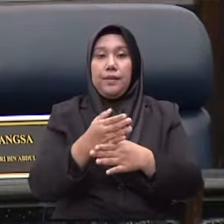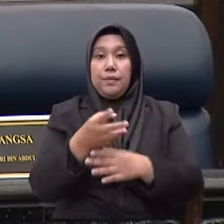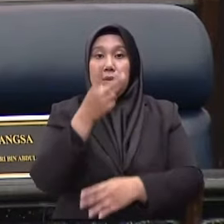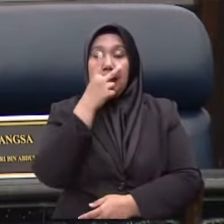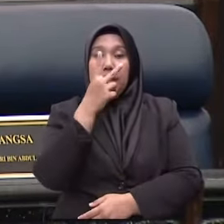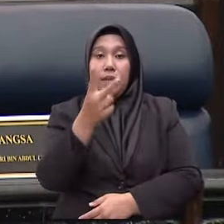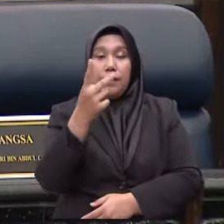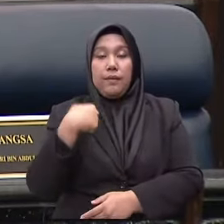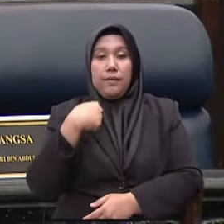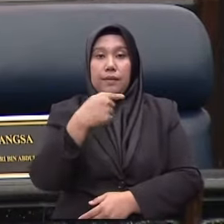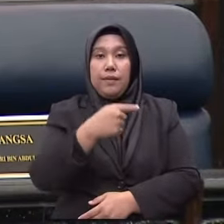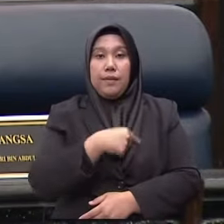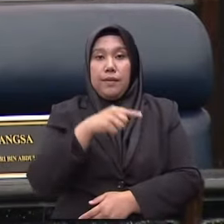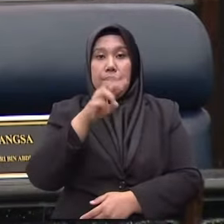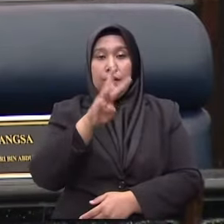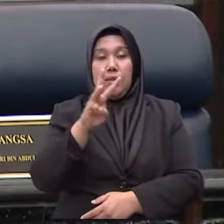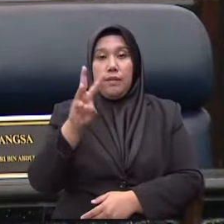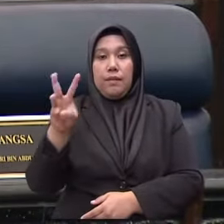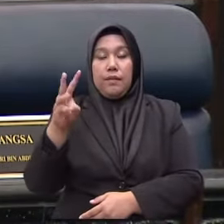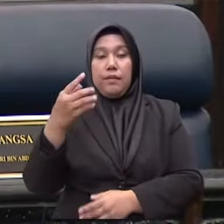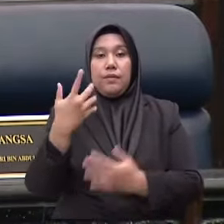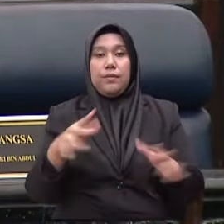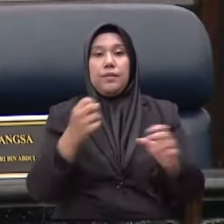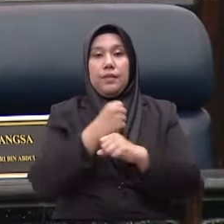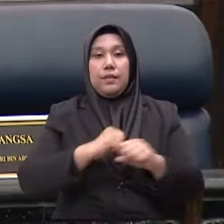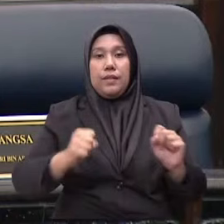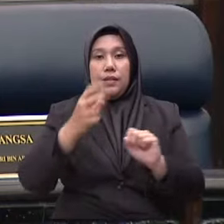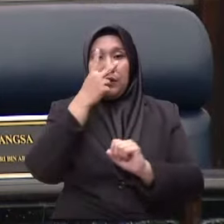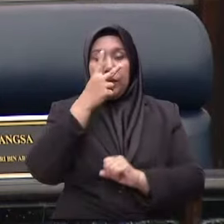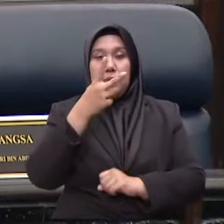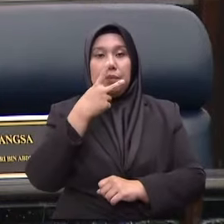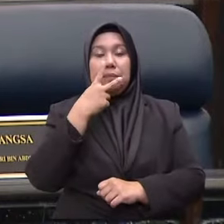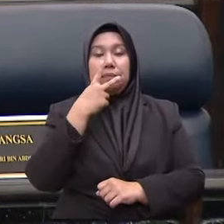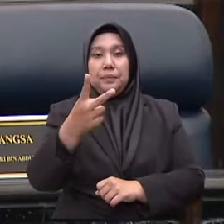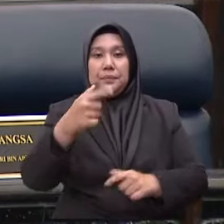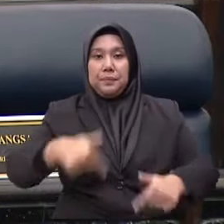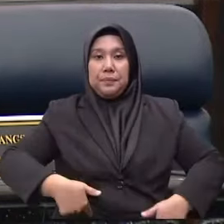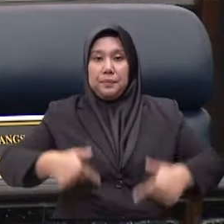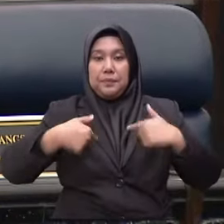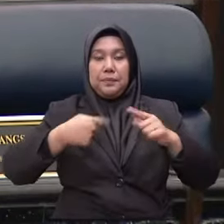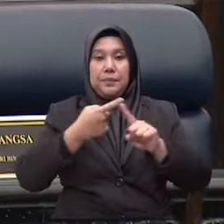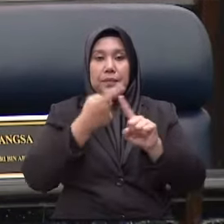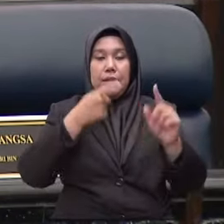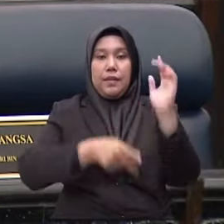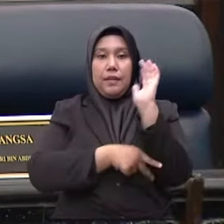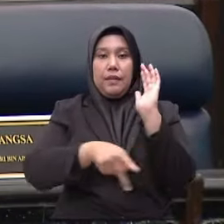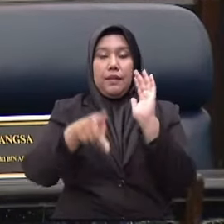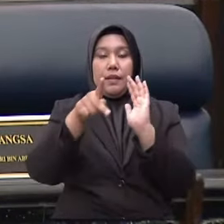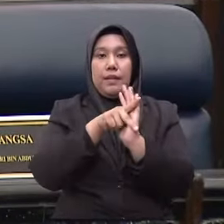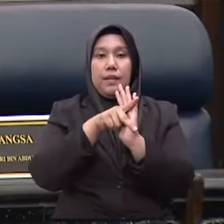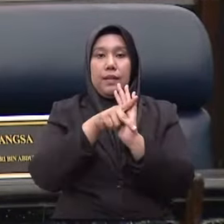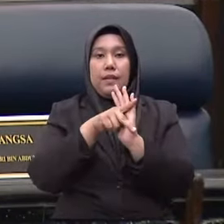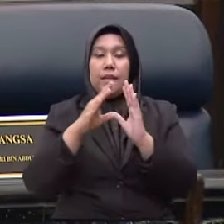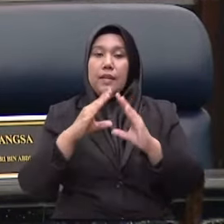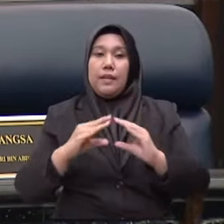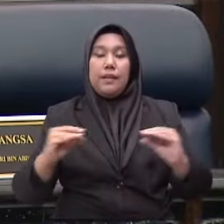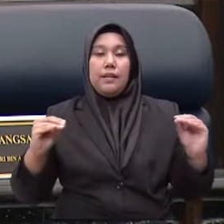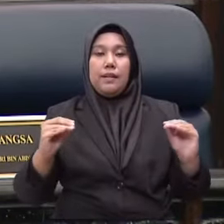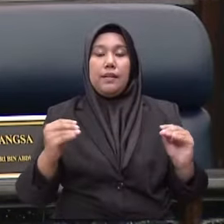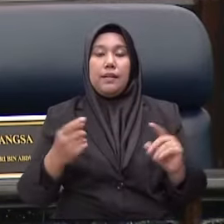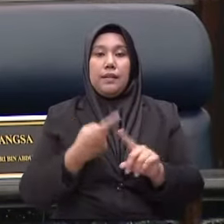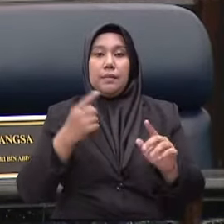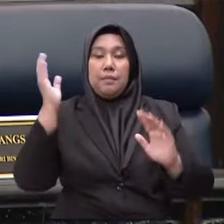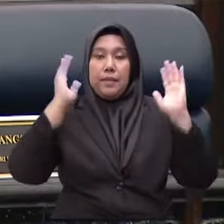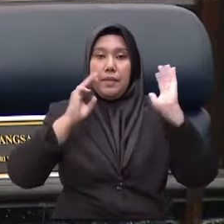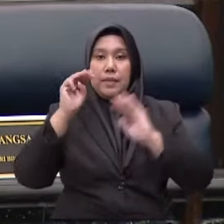mengekang ketirisan melalui penyeleongan dan penyan barang subsidi pukal juga bersifat regresif